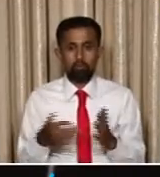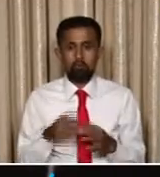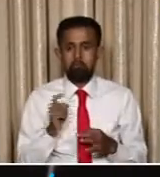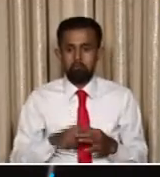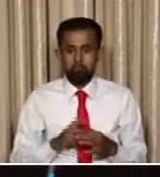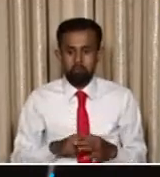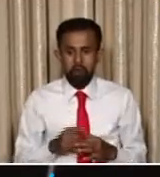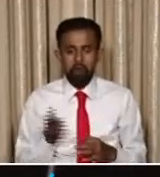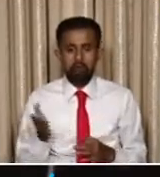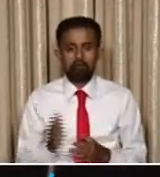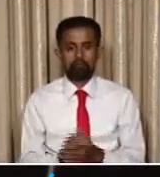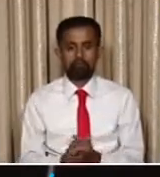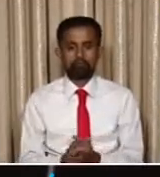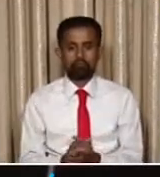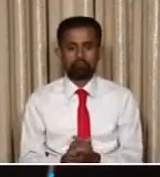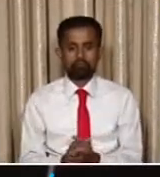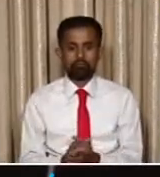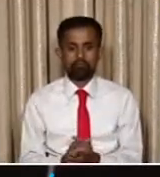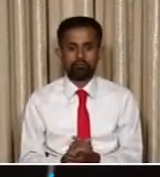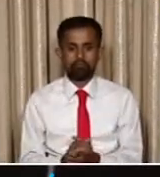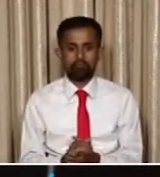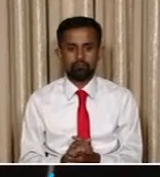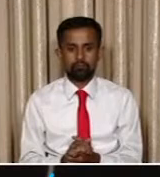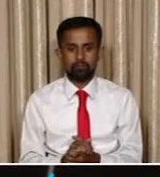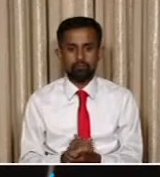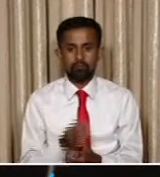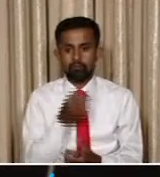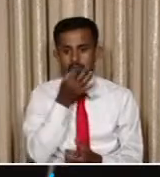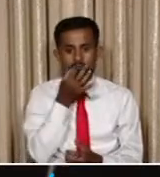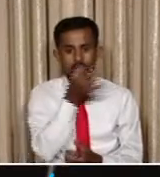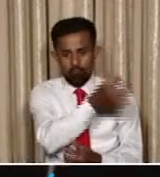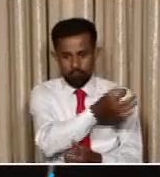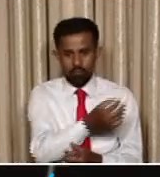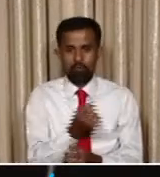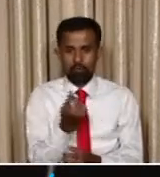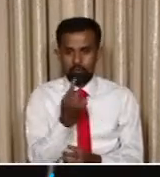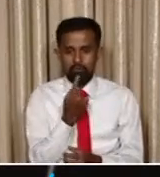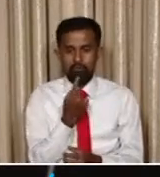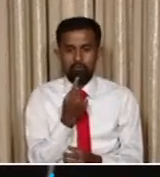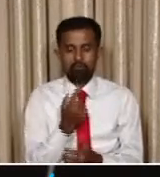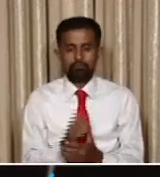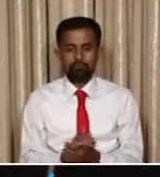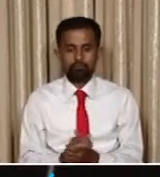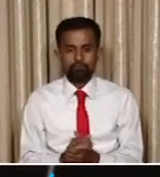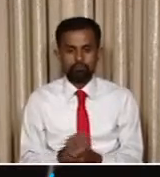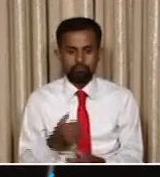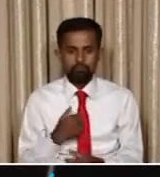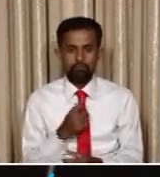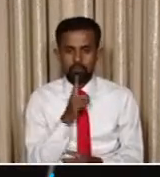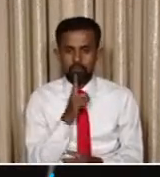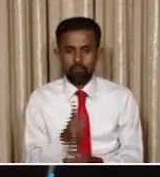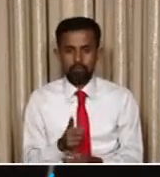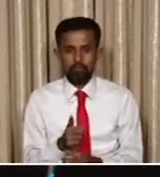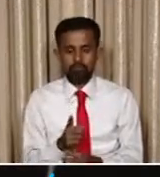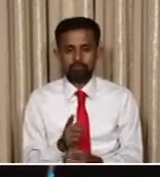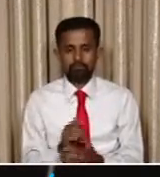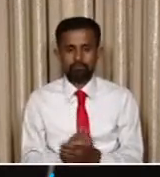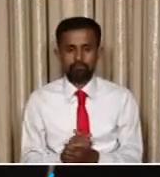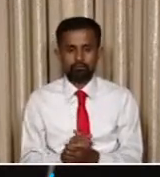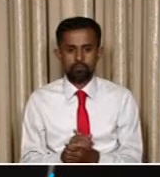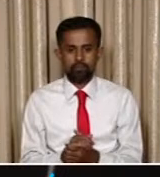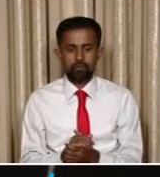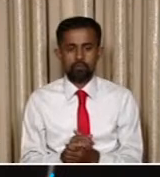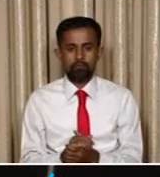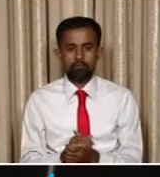ප්‍රශ්නයක් වෙලා තියෙනවා ඒගොල්ලෝ ඒක ගැන කම්ප්ලේන්ට් කරනවා කියලා මම කියන්න ඕනේ ගයන්ත මේ ගරු